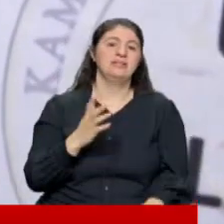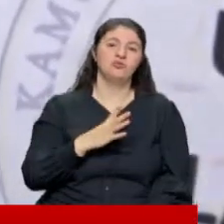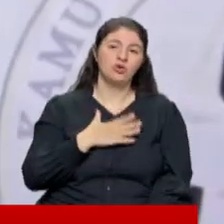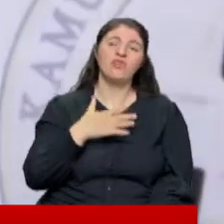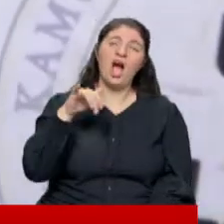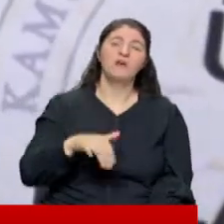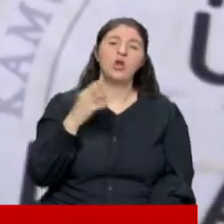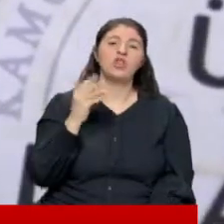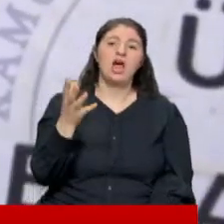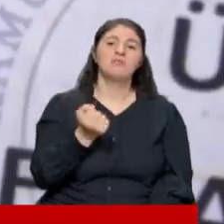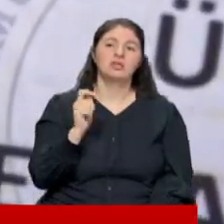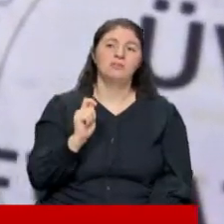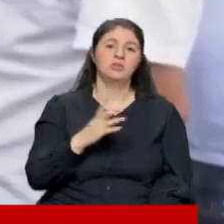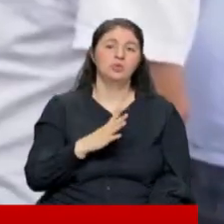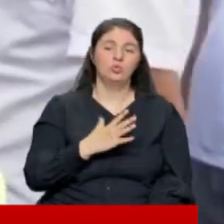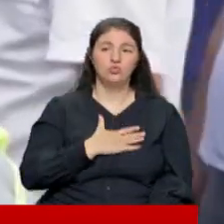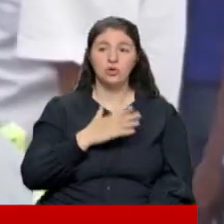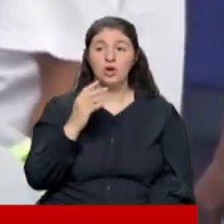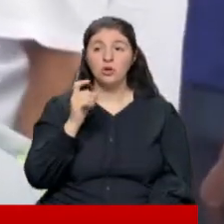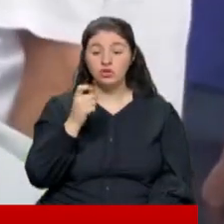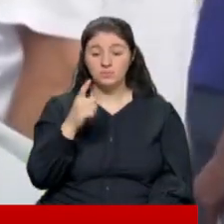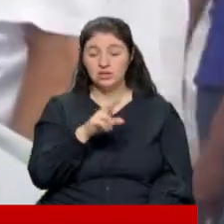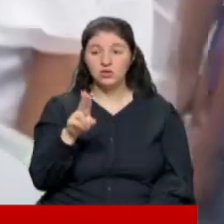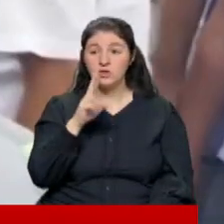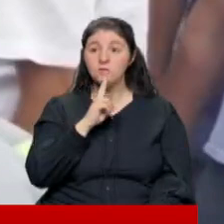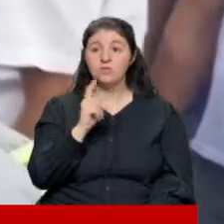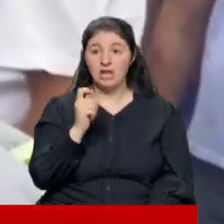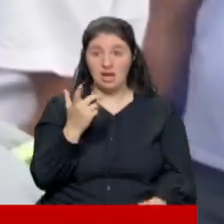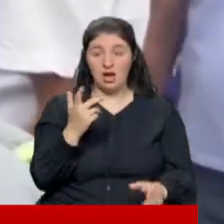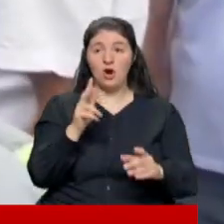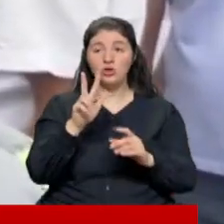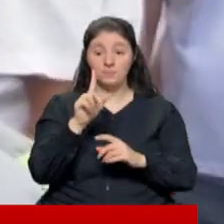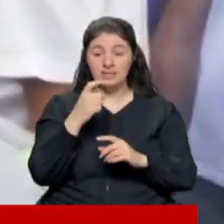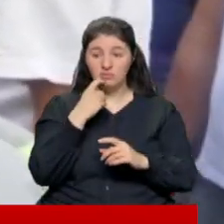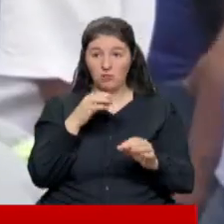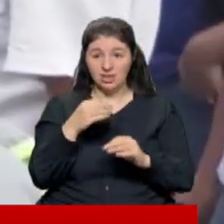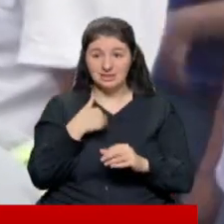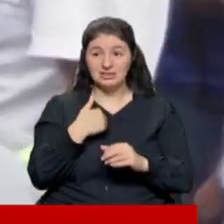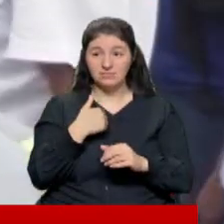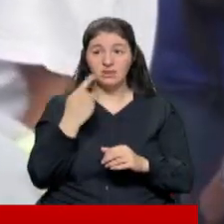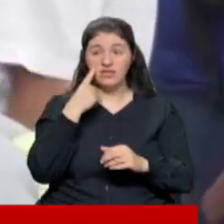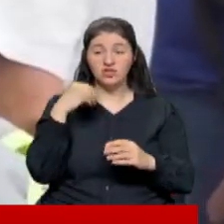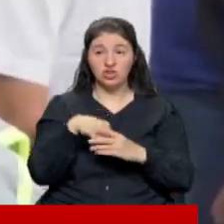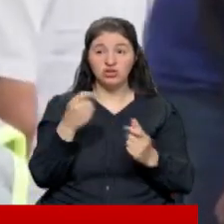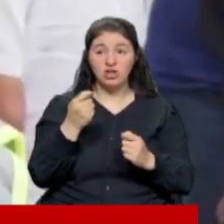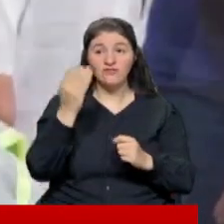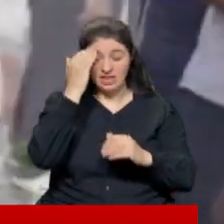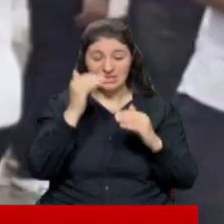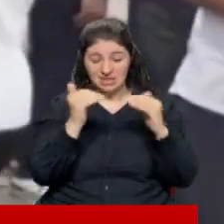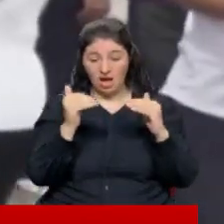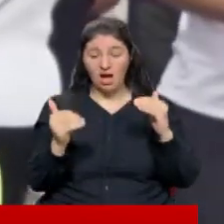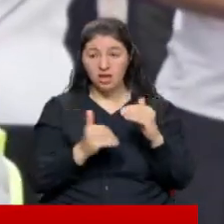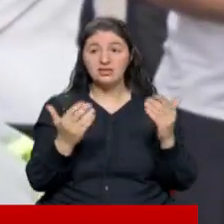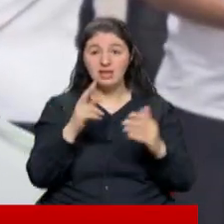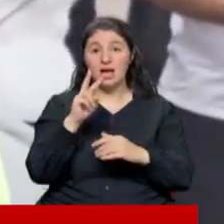istiyoruz ve hakkımız olanını istiyoruz. 19.200 lira bir maaş, 31 yıllık mühendisim, kamuda çalışan, yoksulluk sınırının altında,